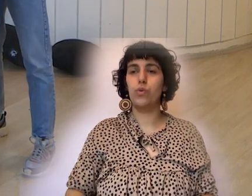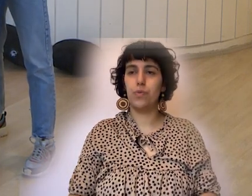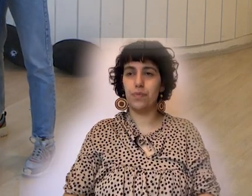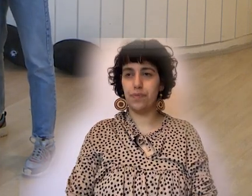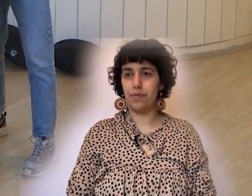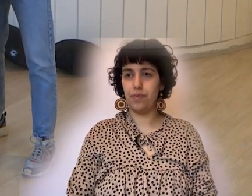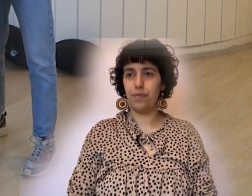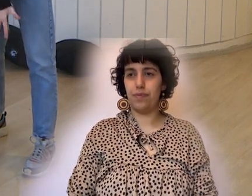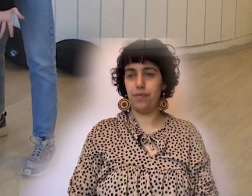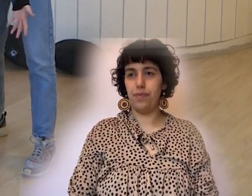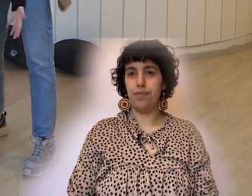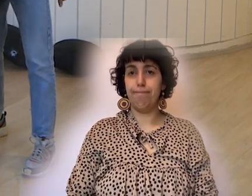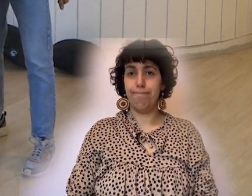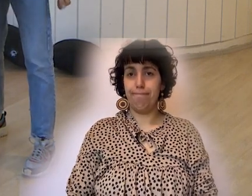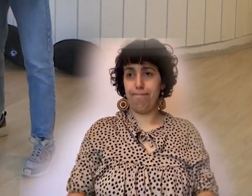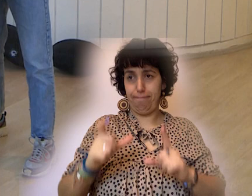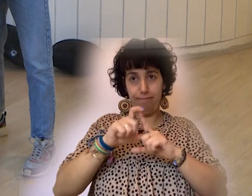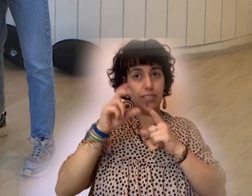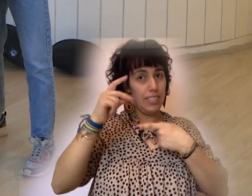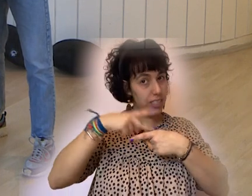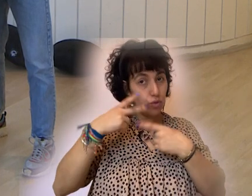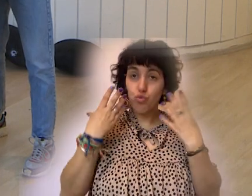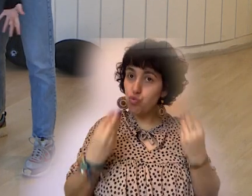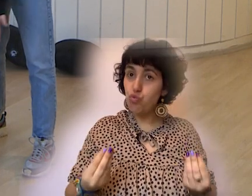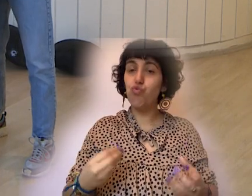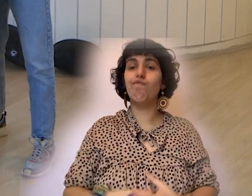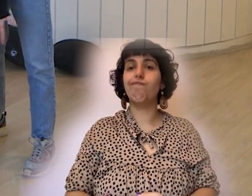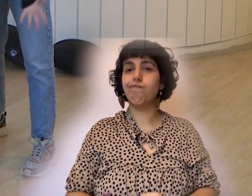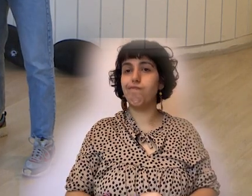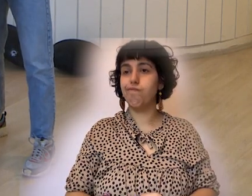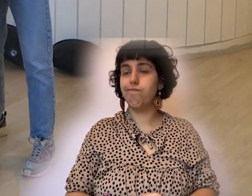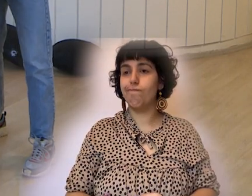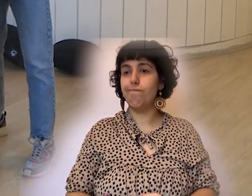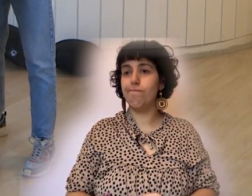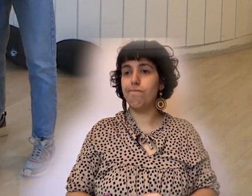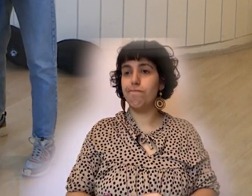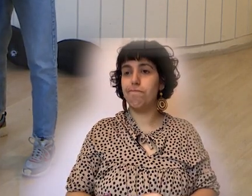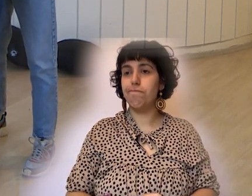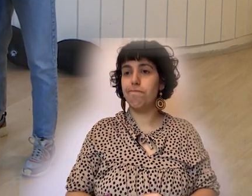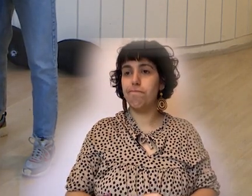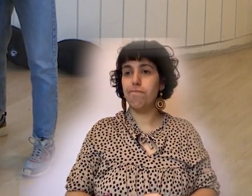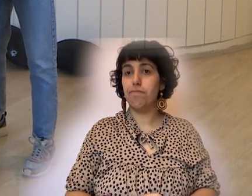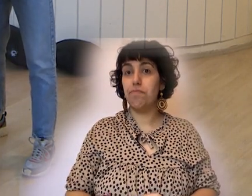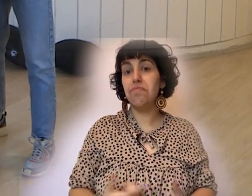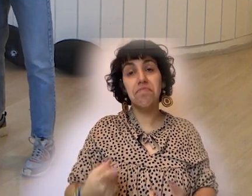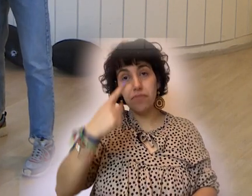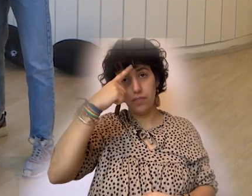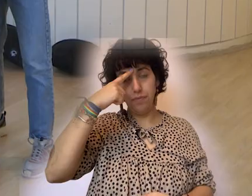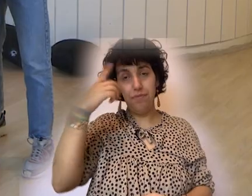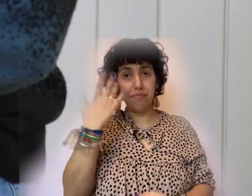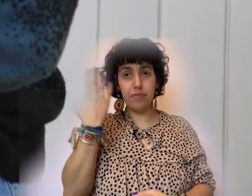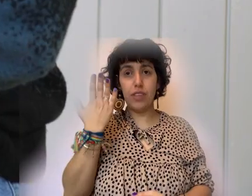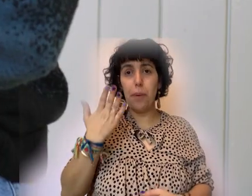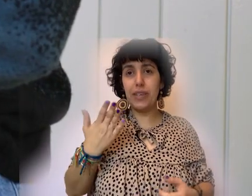veya hiçbir şey yapamıyorum birşey oldu ve çok darbe tekrar üzerinde bacaklarını da açamıyorum işte kollarımda kapandı Sıkılmışsın